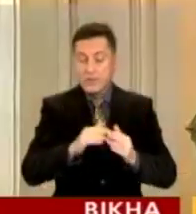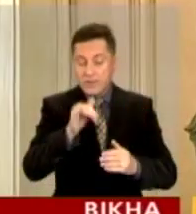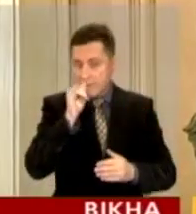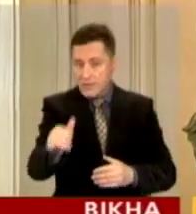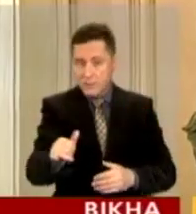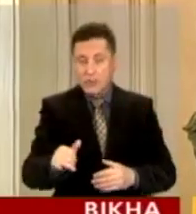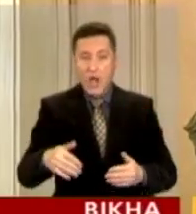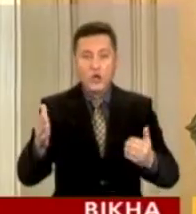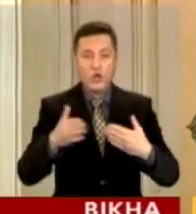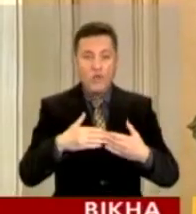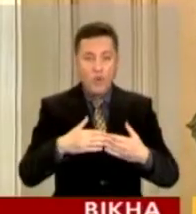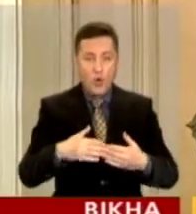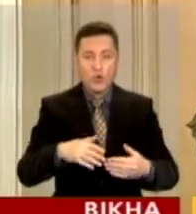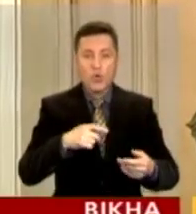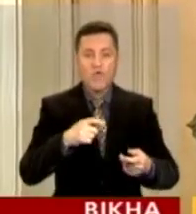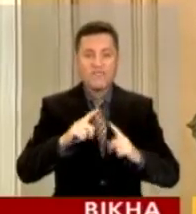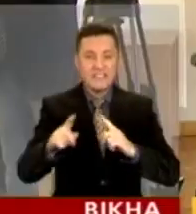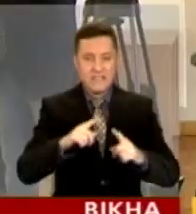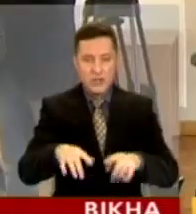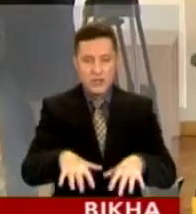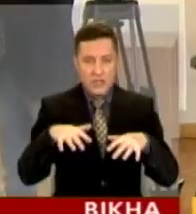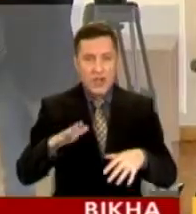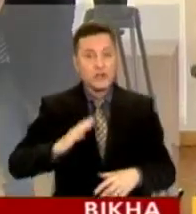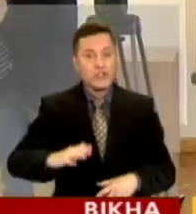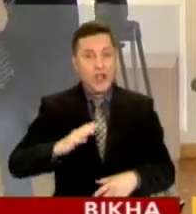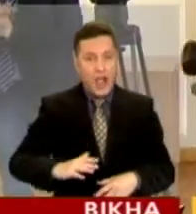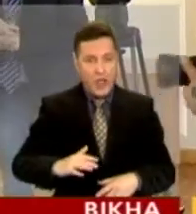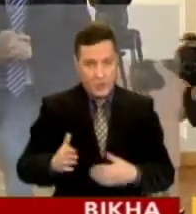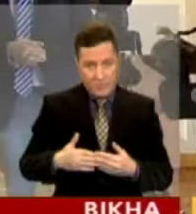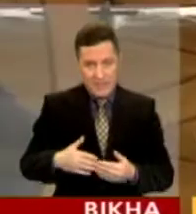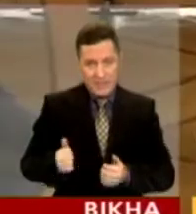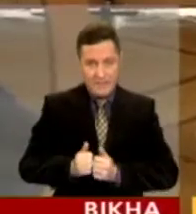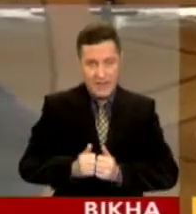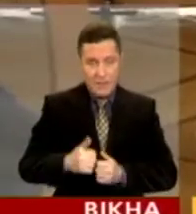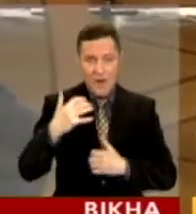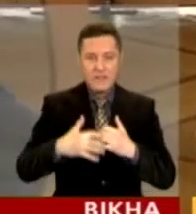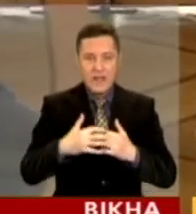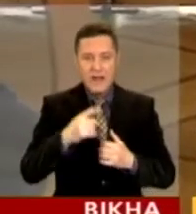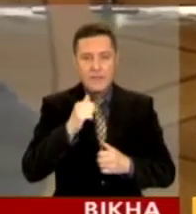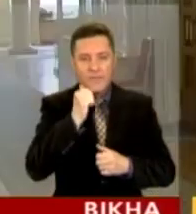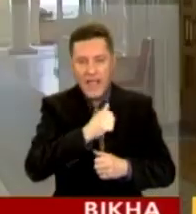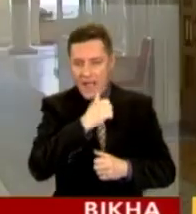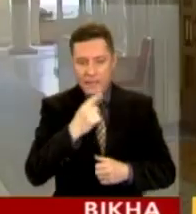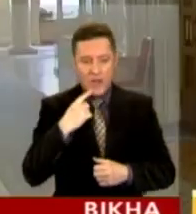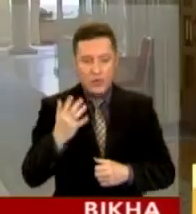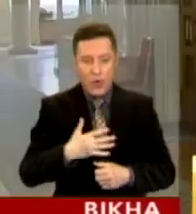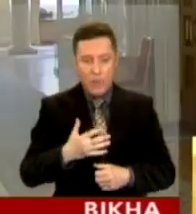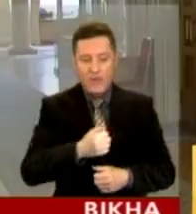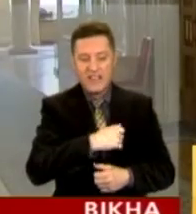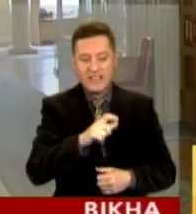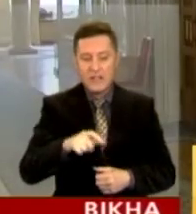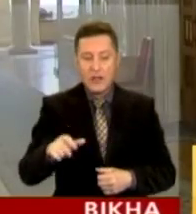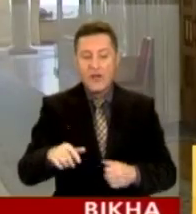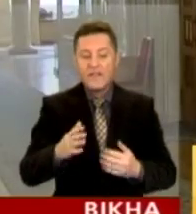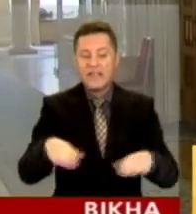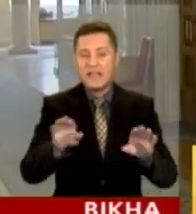пускають до входу у сесійну залу. Усі чекають під дверима до ложі преси. Усередині – таємна доповідь силовиків. На закритому засіданні Верховної